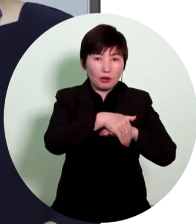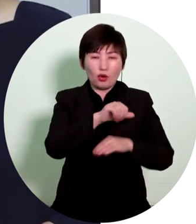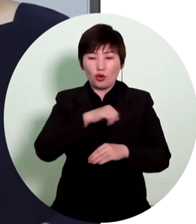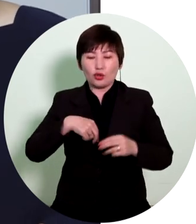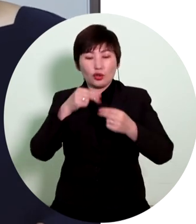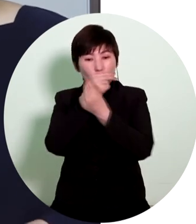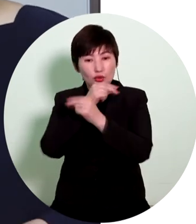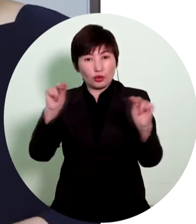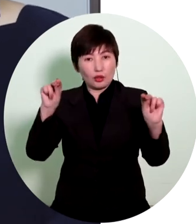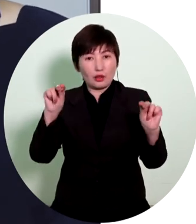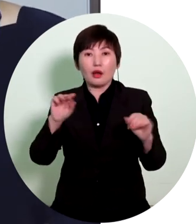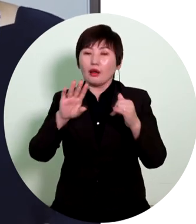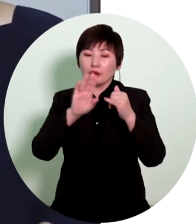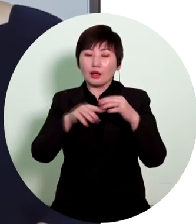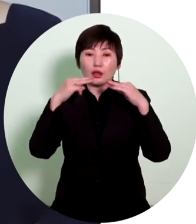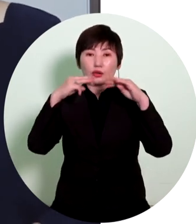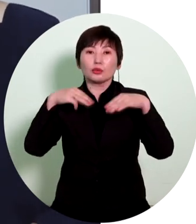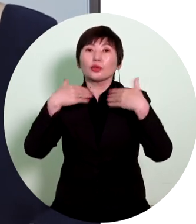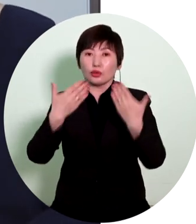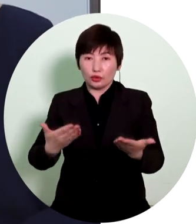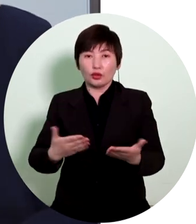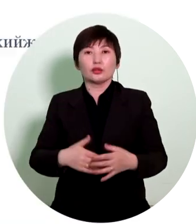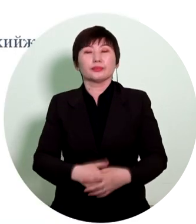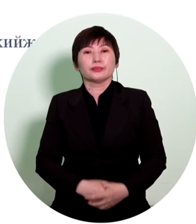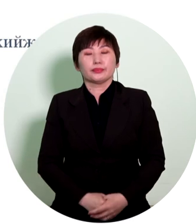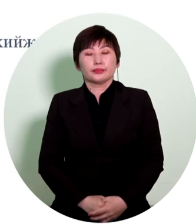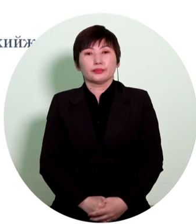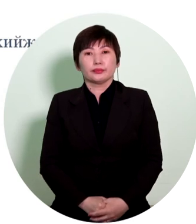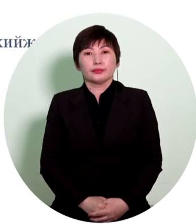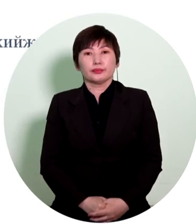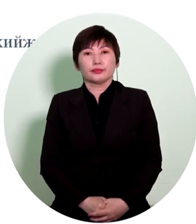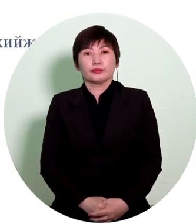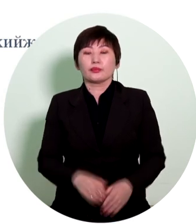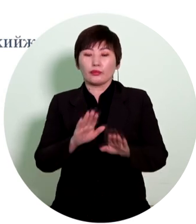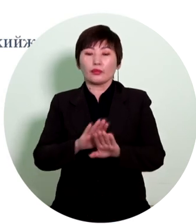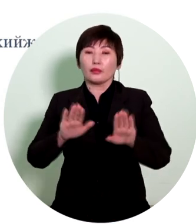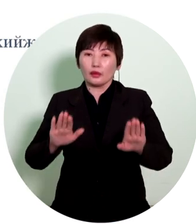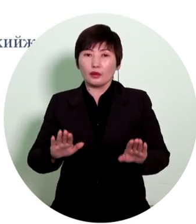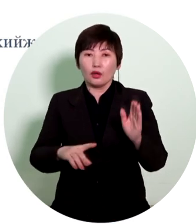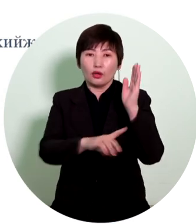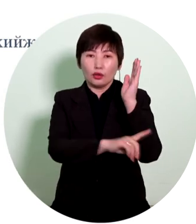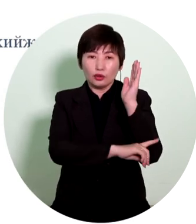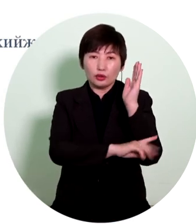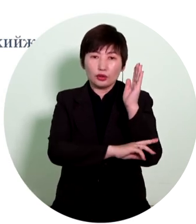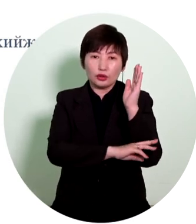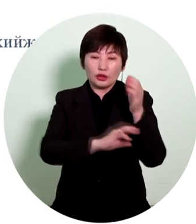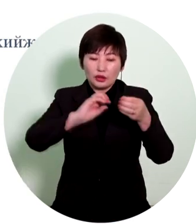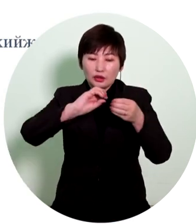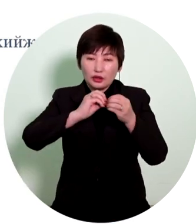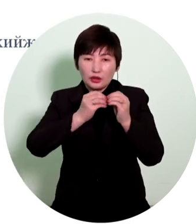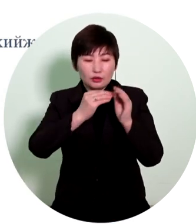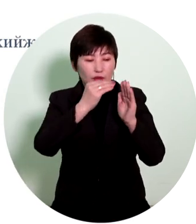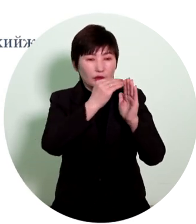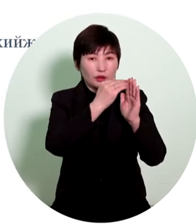хэрхэн чөлөөлөх талаар дараах зөвлөгөөнүүдийг бас нэмэлтээр хүргэж байна. Тэгэхээр хүүхдүүдээ өдөрт хийх зүйлсээ төлөвлөж